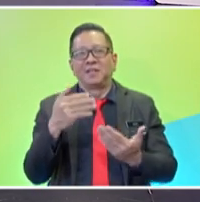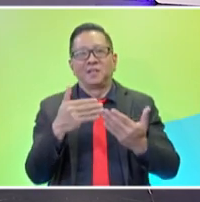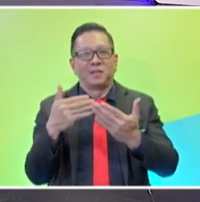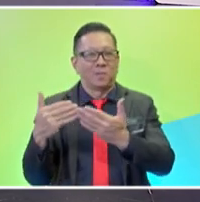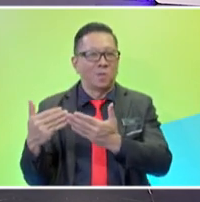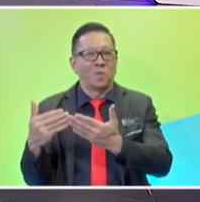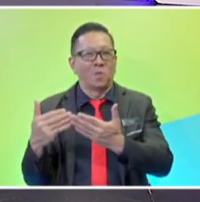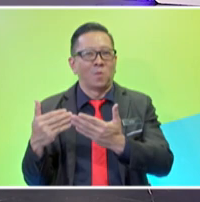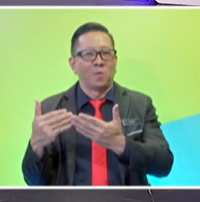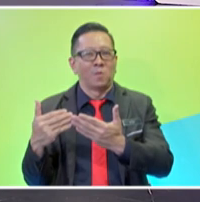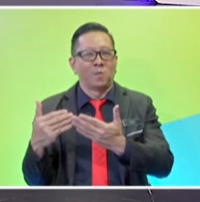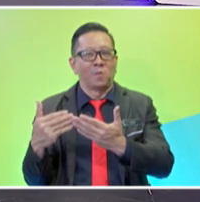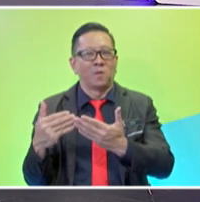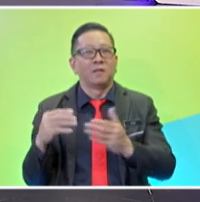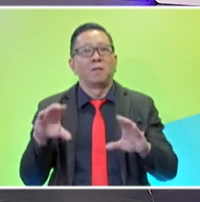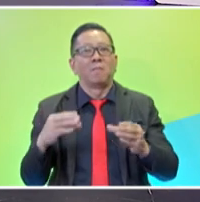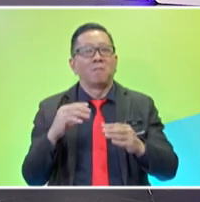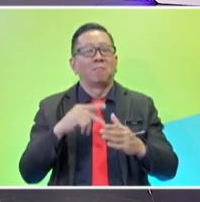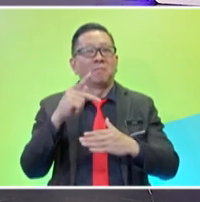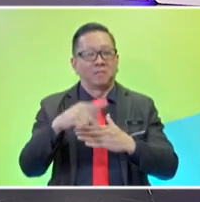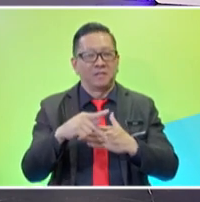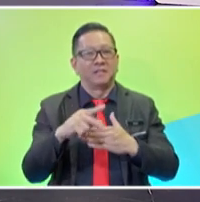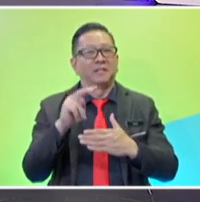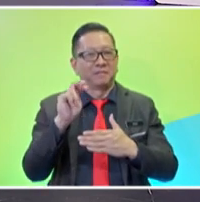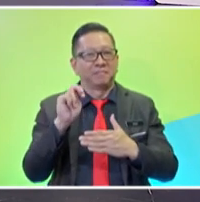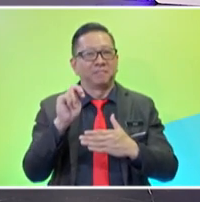untuk sama-sama kita buat activity